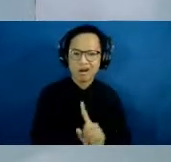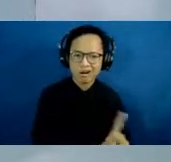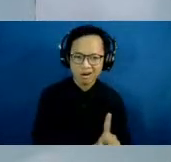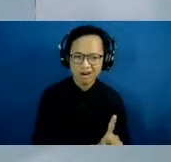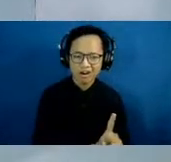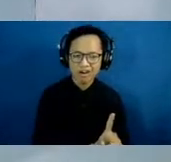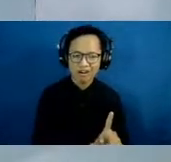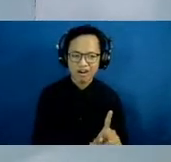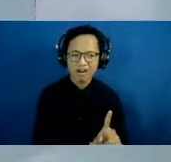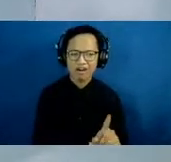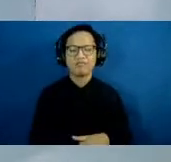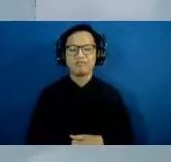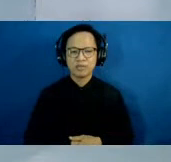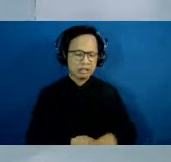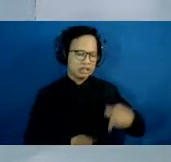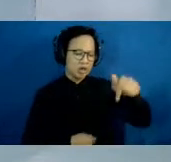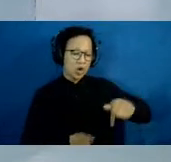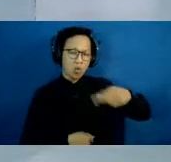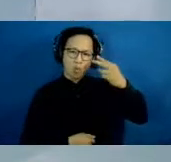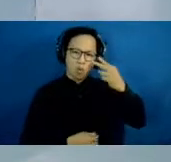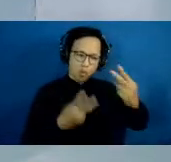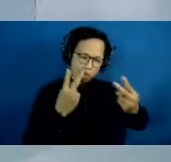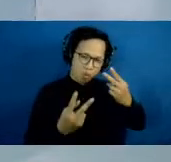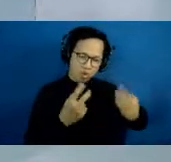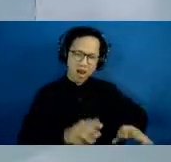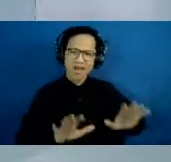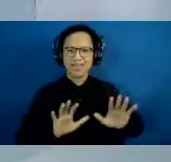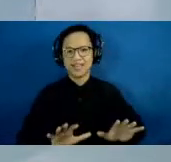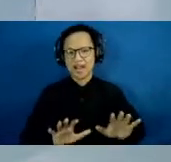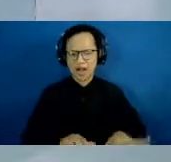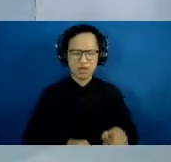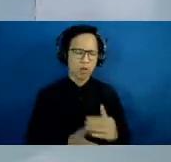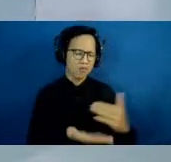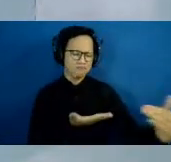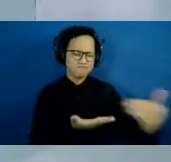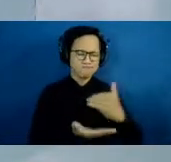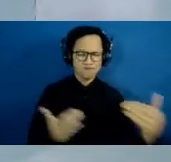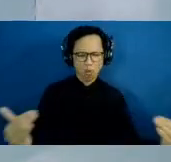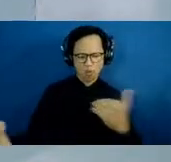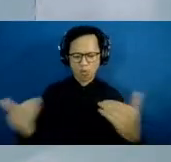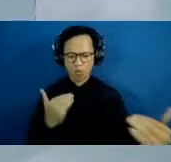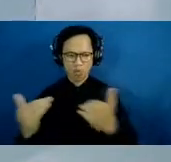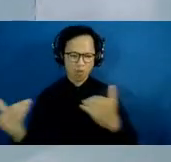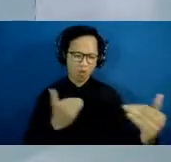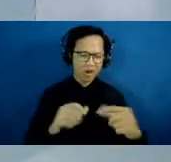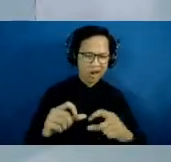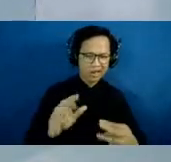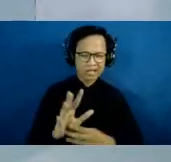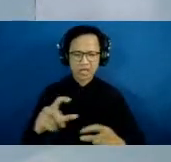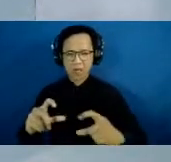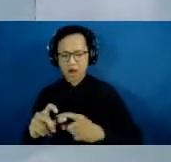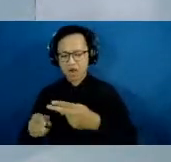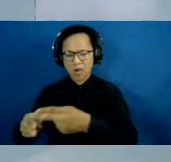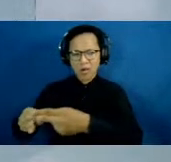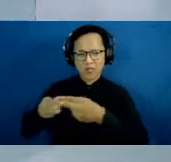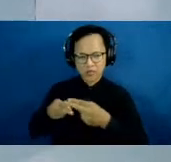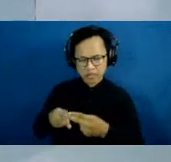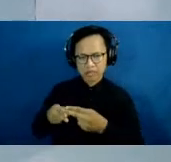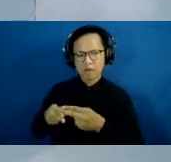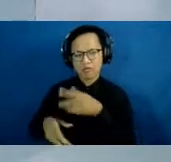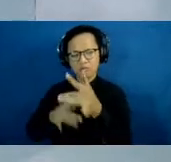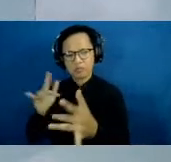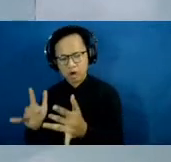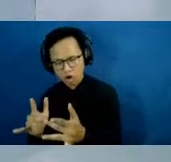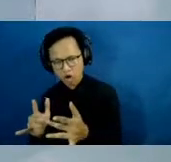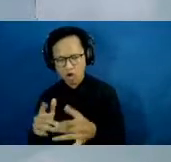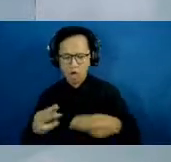berusaha tipu-tipu. Nah, ini yang perlu diwaspadai. Kadang banyak ya masuk SMS ke kita, pinjam, kemudian WA. Nah, ketika kita